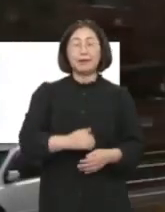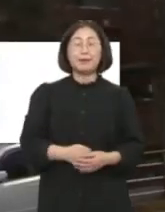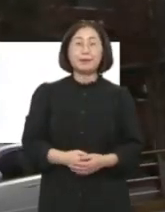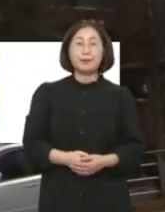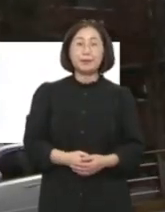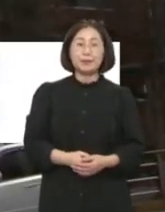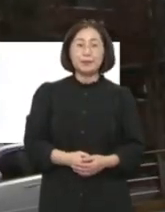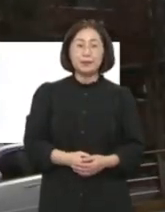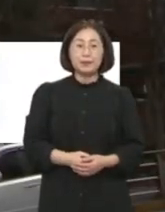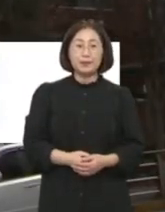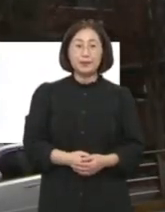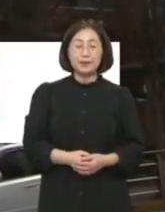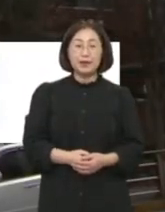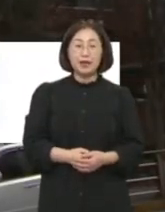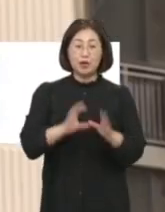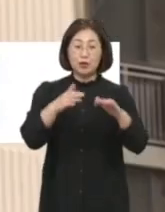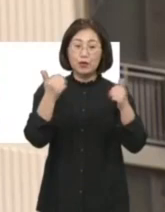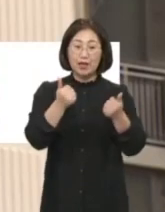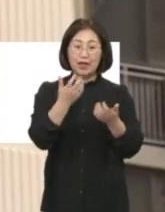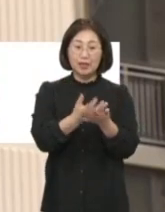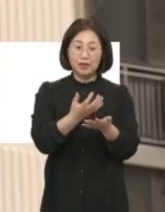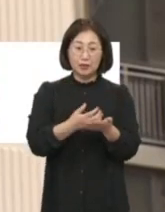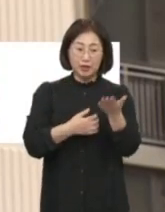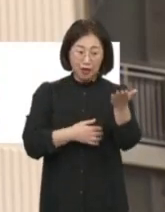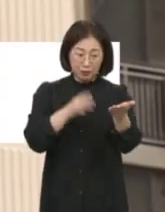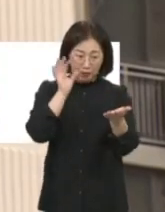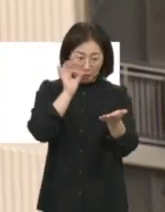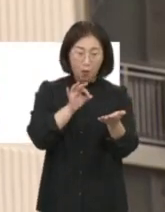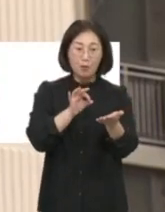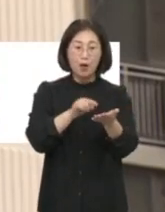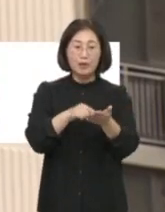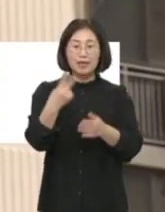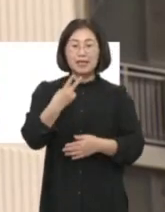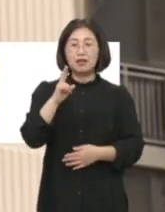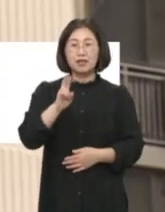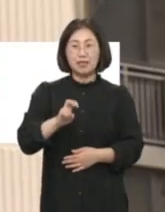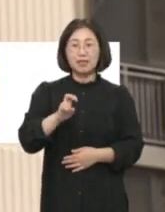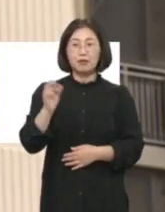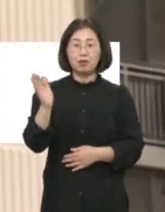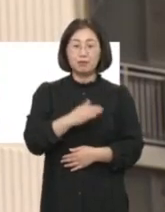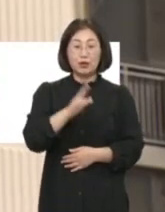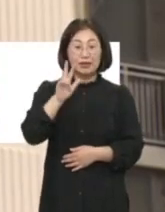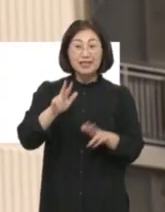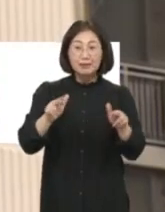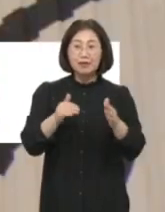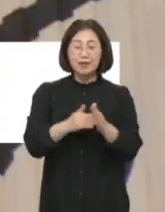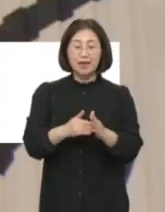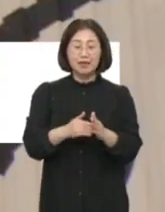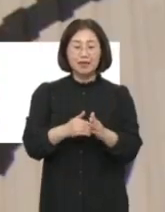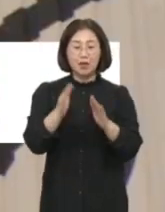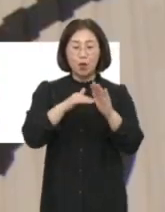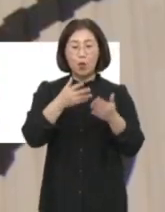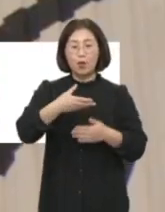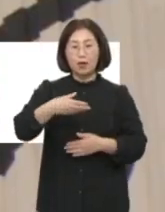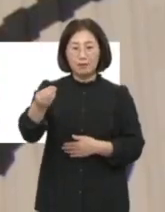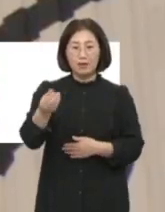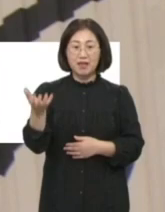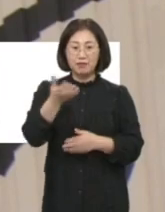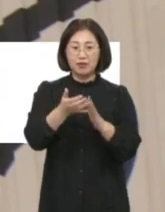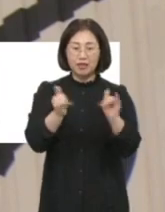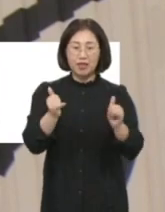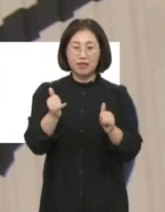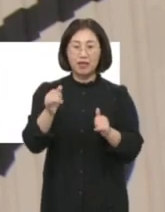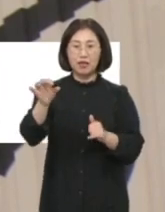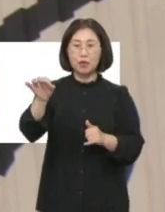나타났습니다 LH 국회 제출한 자료에 따르면 지난 2020년부터 최근까지 공공 임대주택 입주자들이